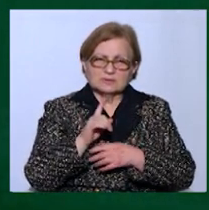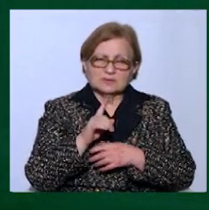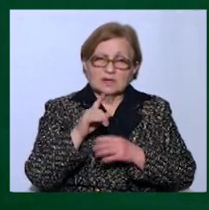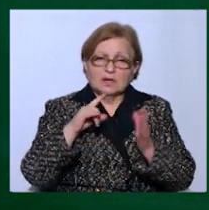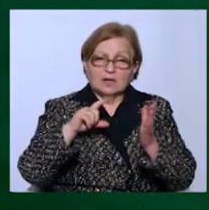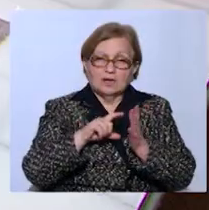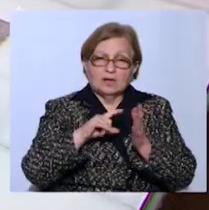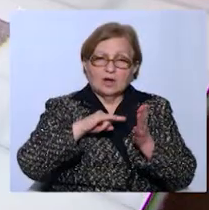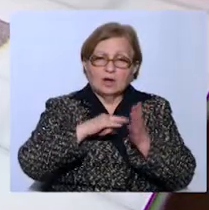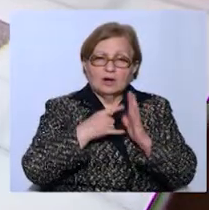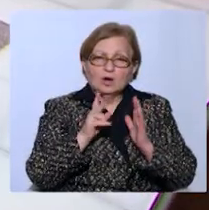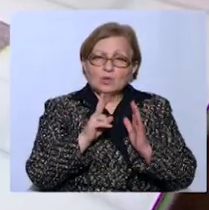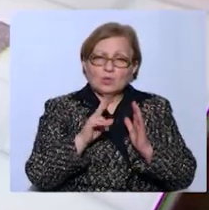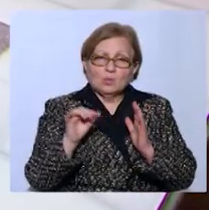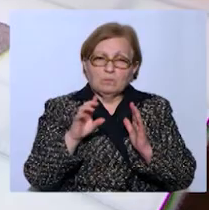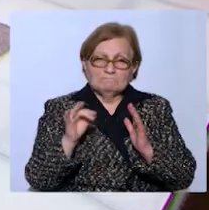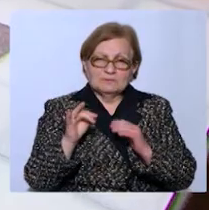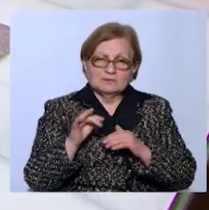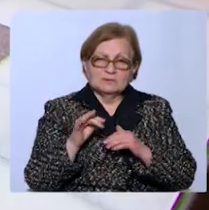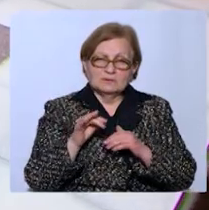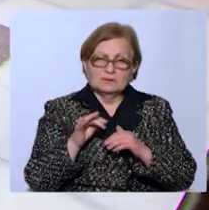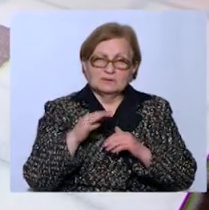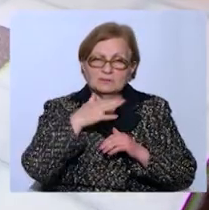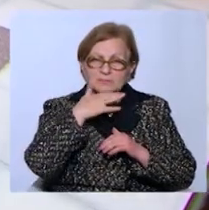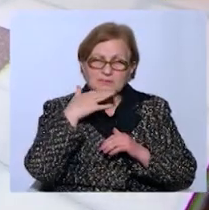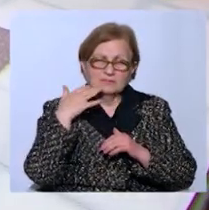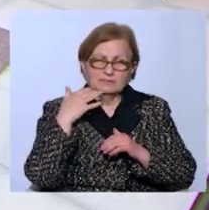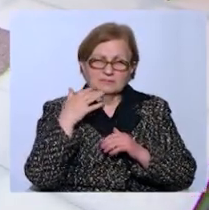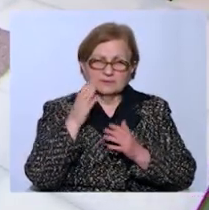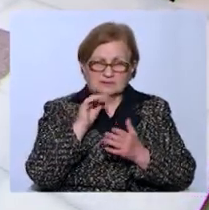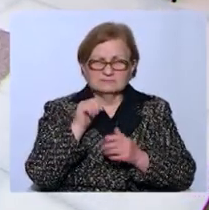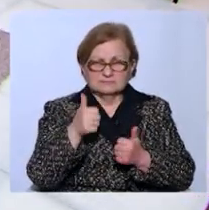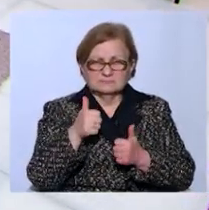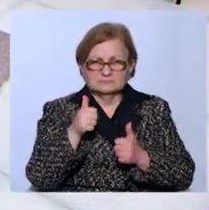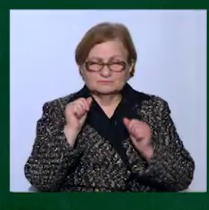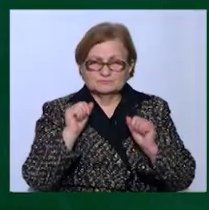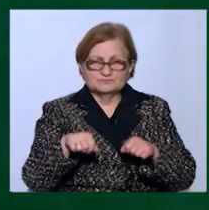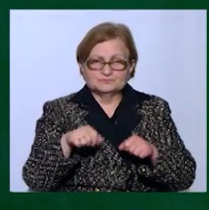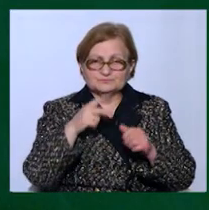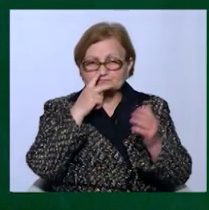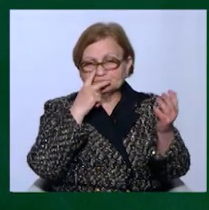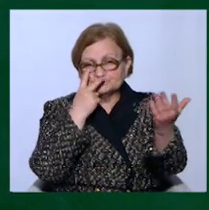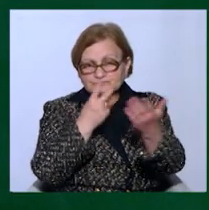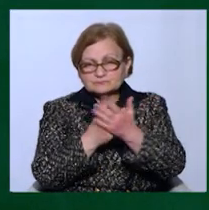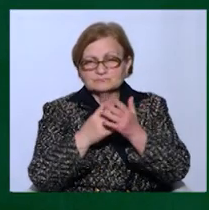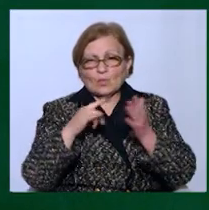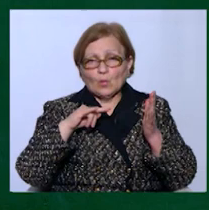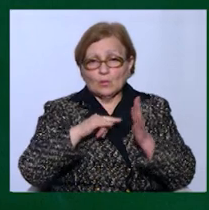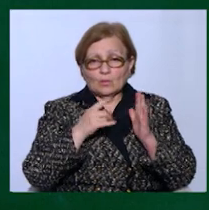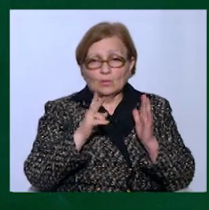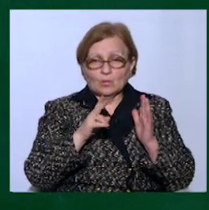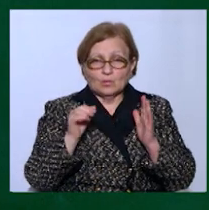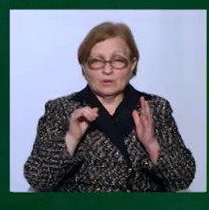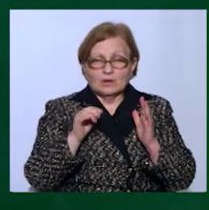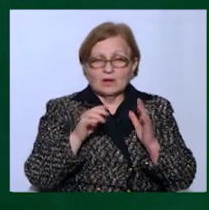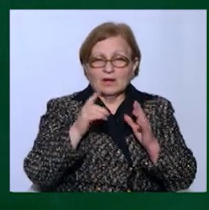კუბი. კუბზე ძალიან კარგად მადლებს წარმოდგენას კი არა, ზუსტად კუბის ფორმა აქვს.